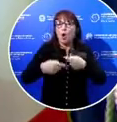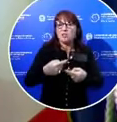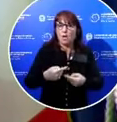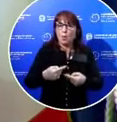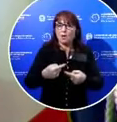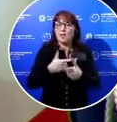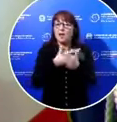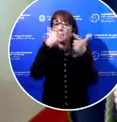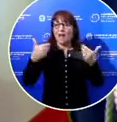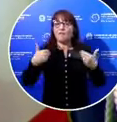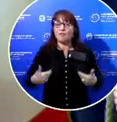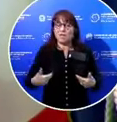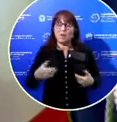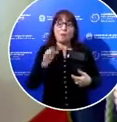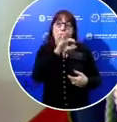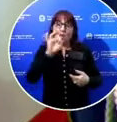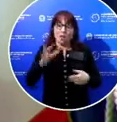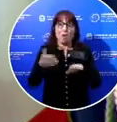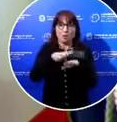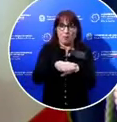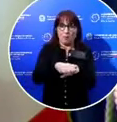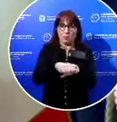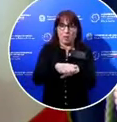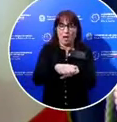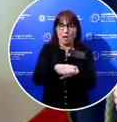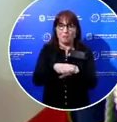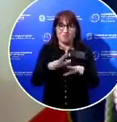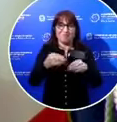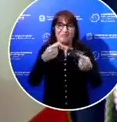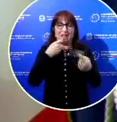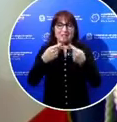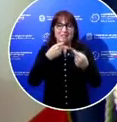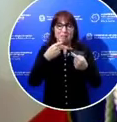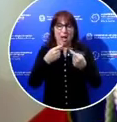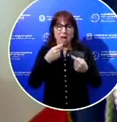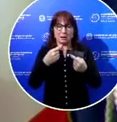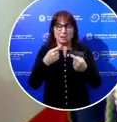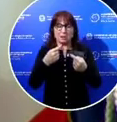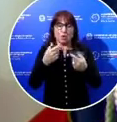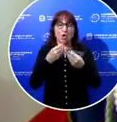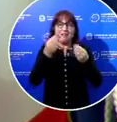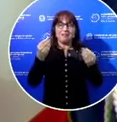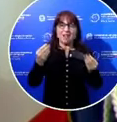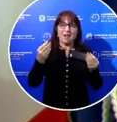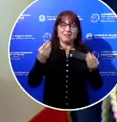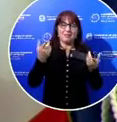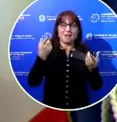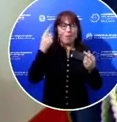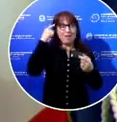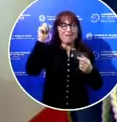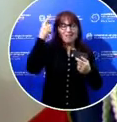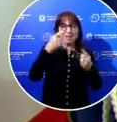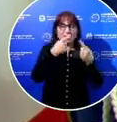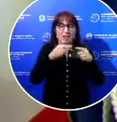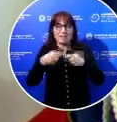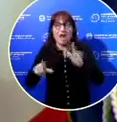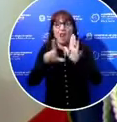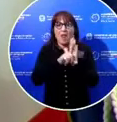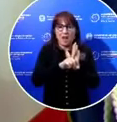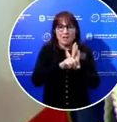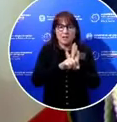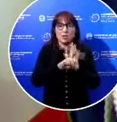e a volte mortali. Vi è un acceso dibattito in ordine alle contrapposte tesi della liberalizzazione, legalizzazione